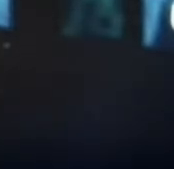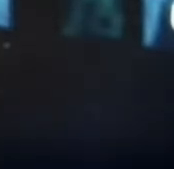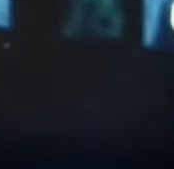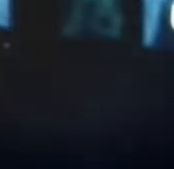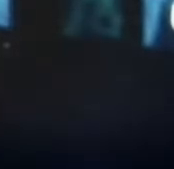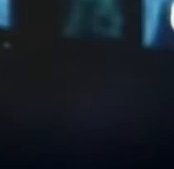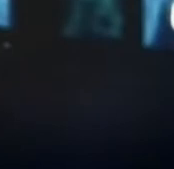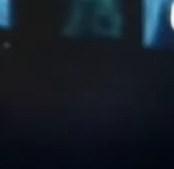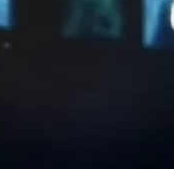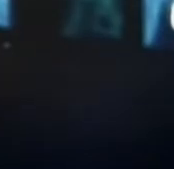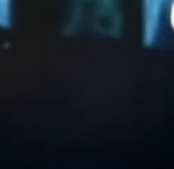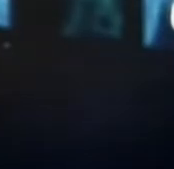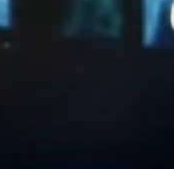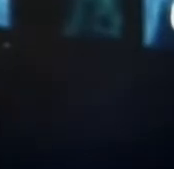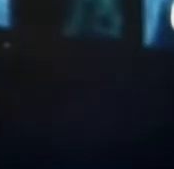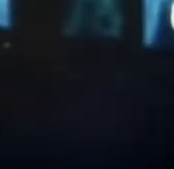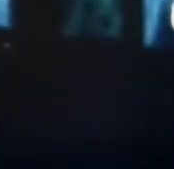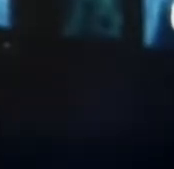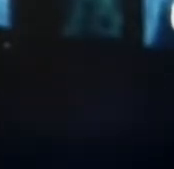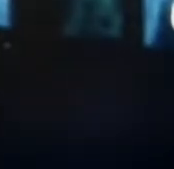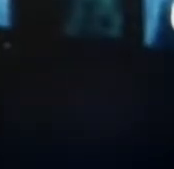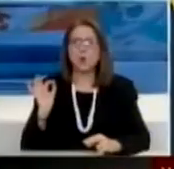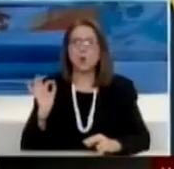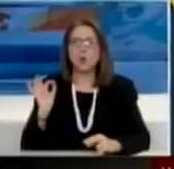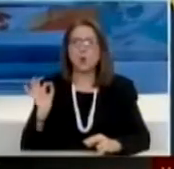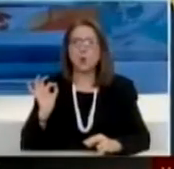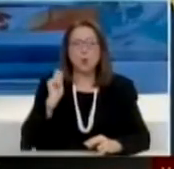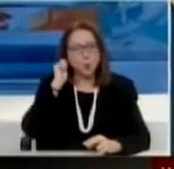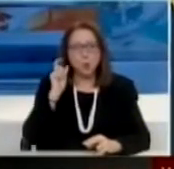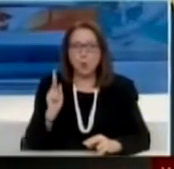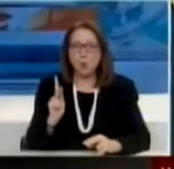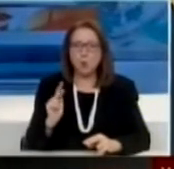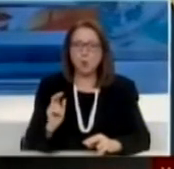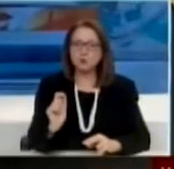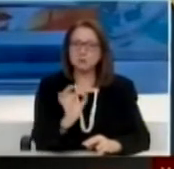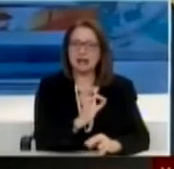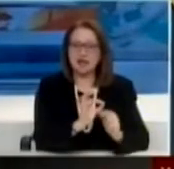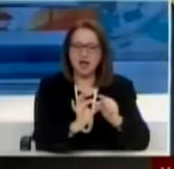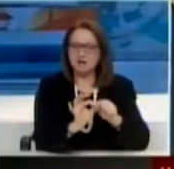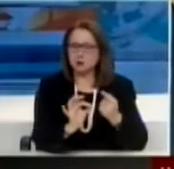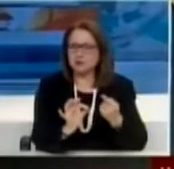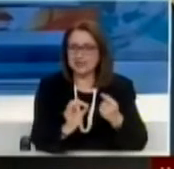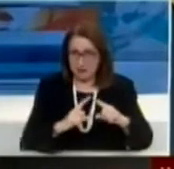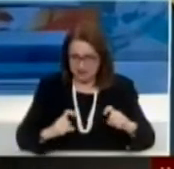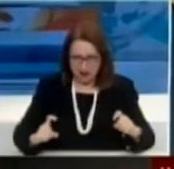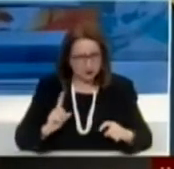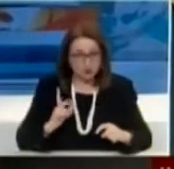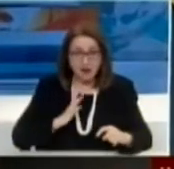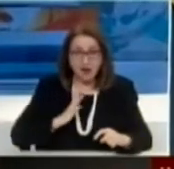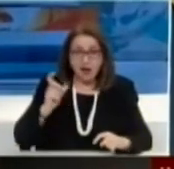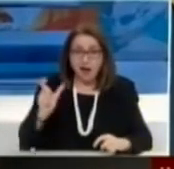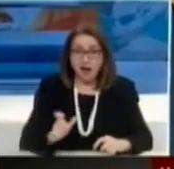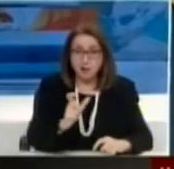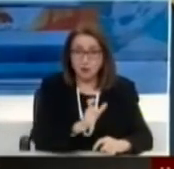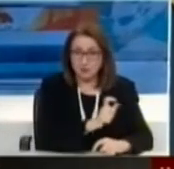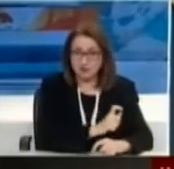να ακούσουμε τα κυριότερα σημεία από την ενημέρωση του Υπουργείου Υγείας. Σήμερα ανακοινώνουμε 27 νέα κρούσματα του